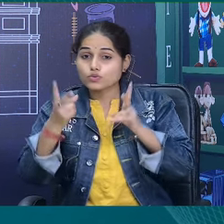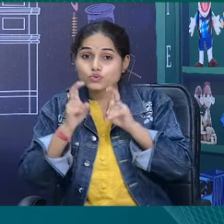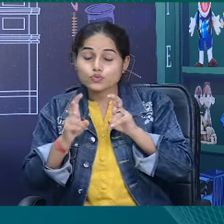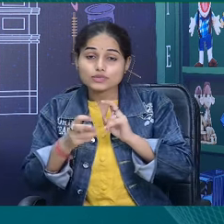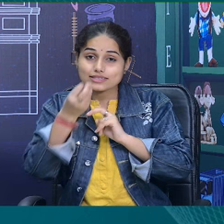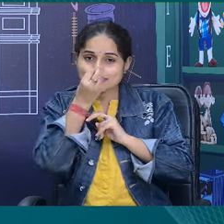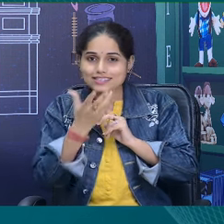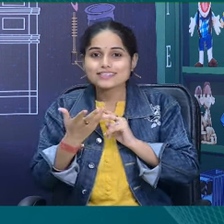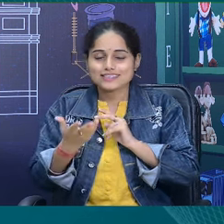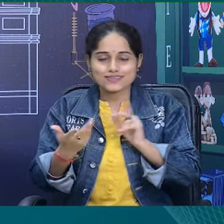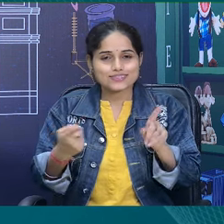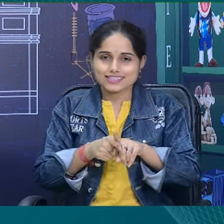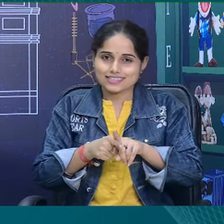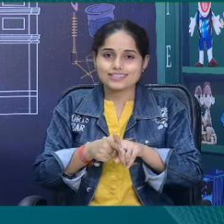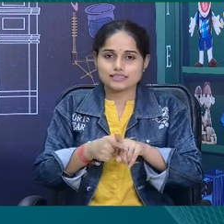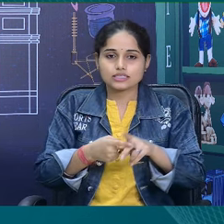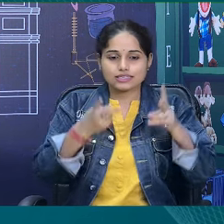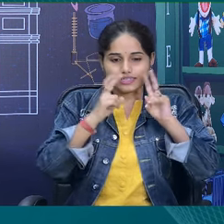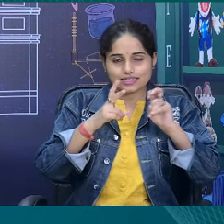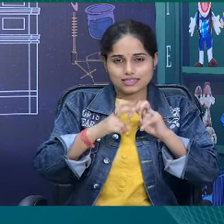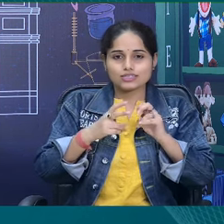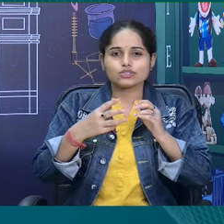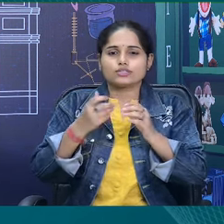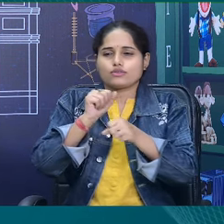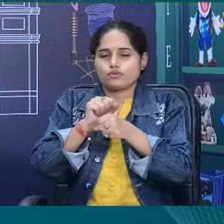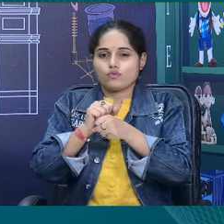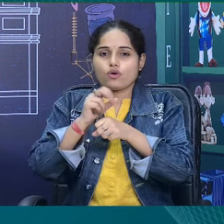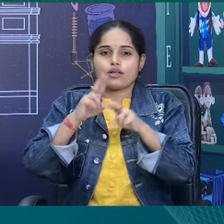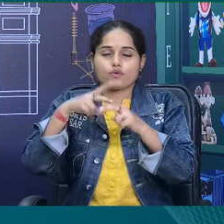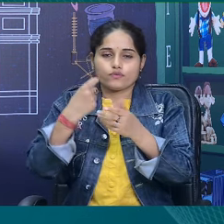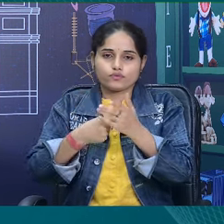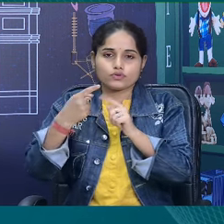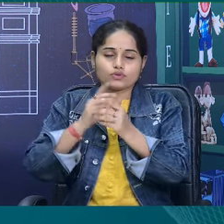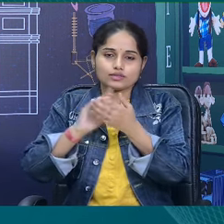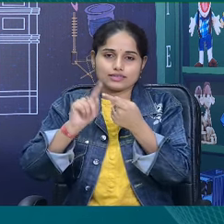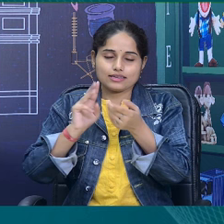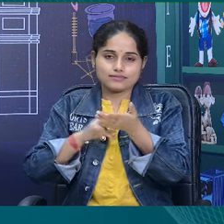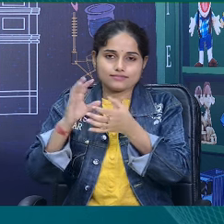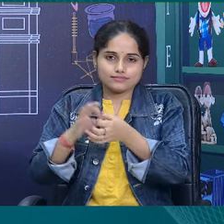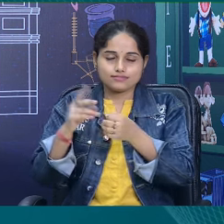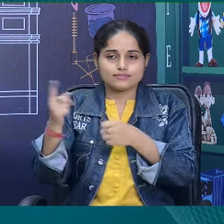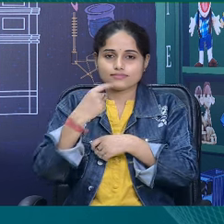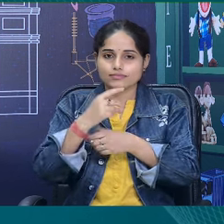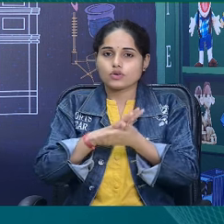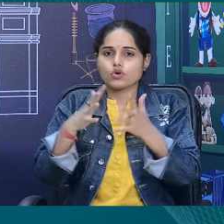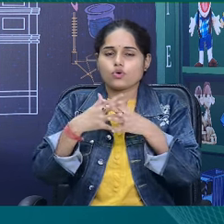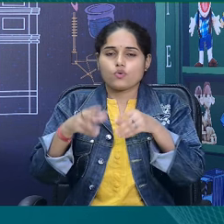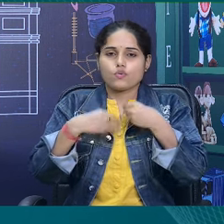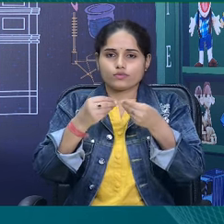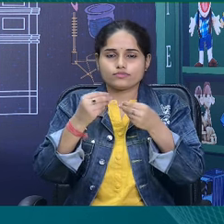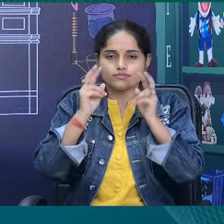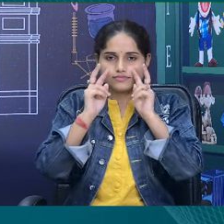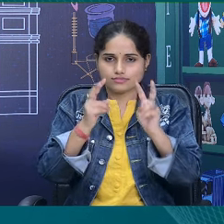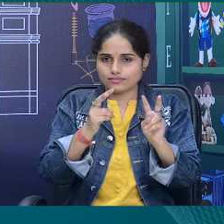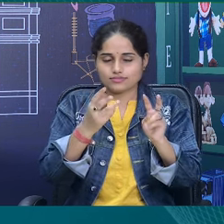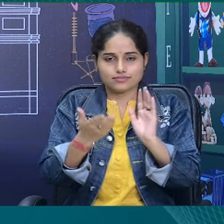तो यह उसी का एक पार्ट है इट्स लाइक अ रिसर्च वर्क फॉर देम राइट तो होमवर्क में आप देख सकते हैं आपको